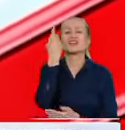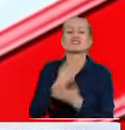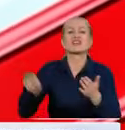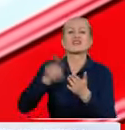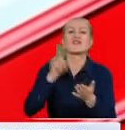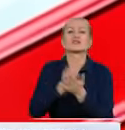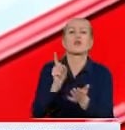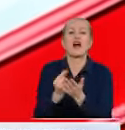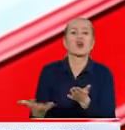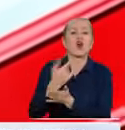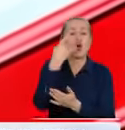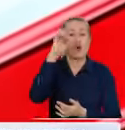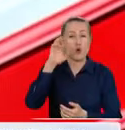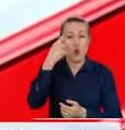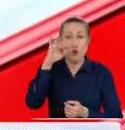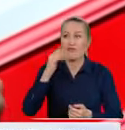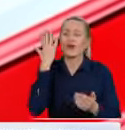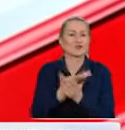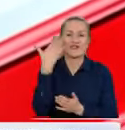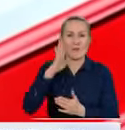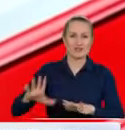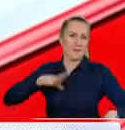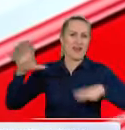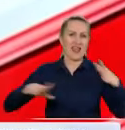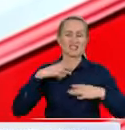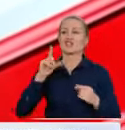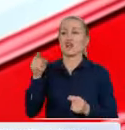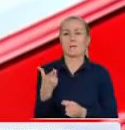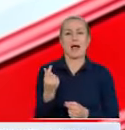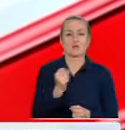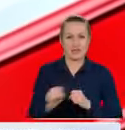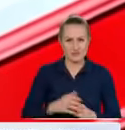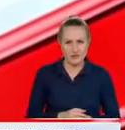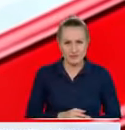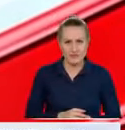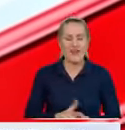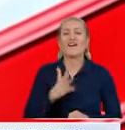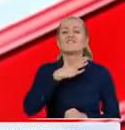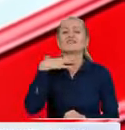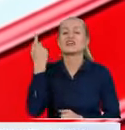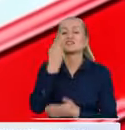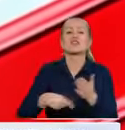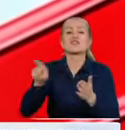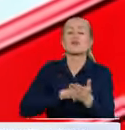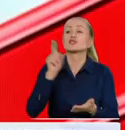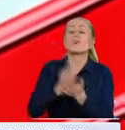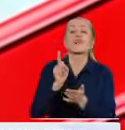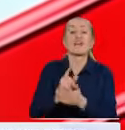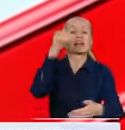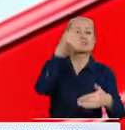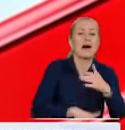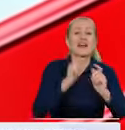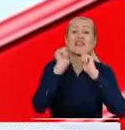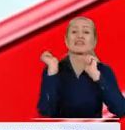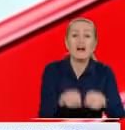dochodowy, zniknie pretekst do pretensji o to, żeby było małżeństwo. Wystarczy zlikwidować podatek od spadków i